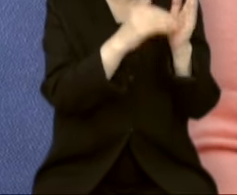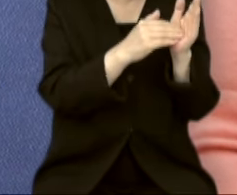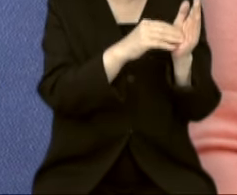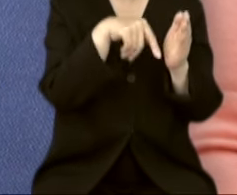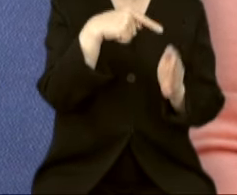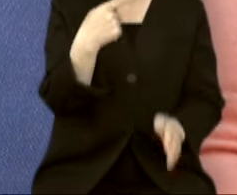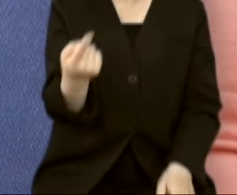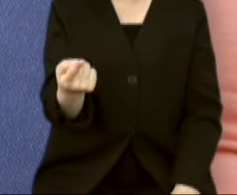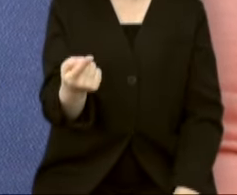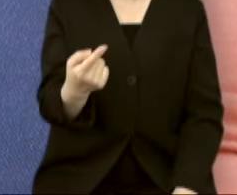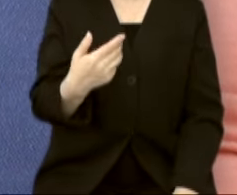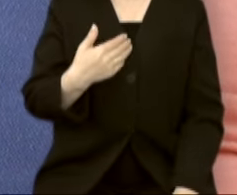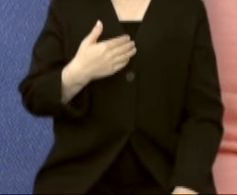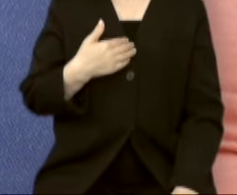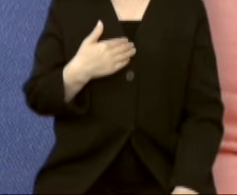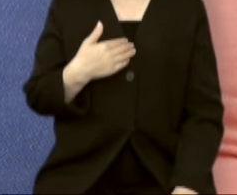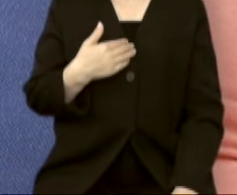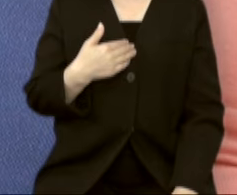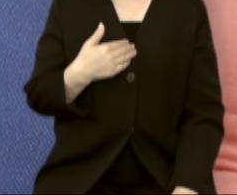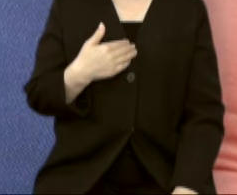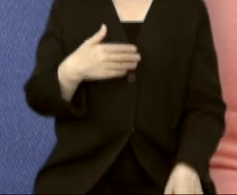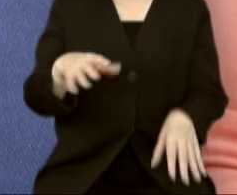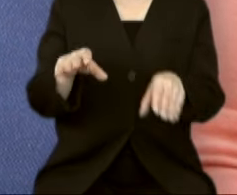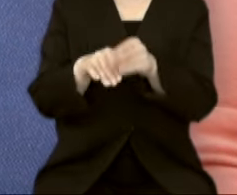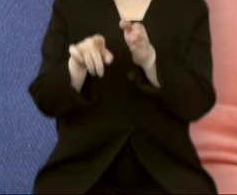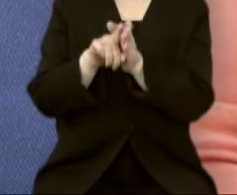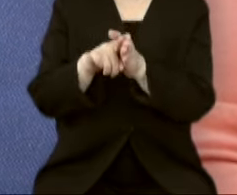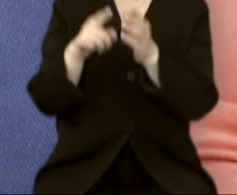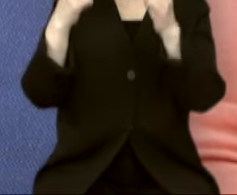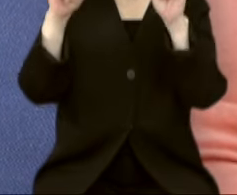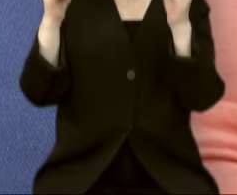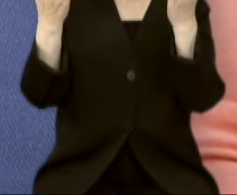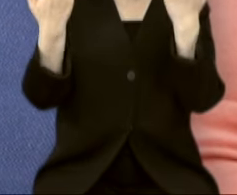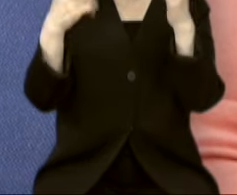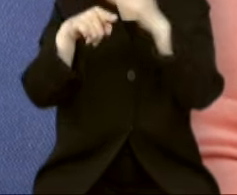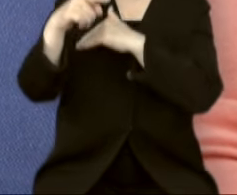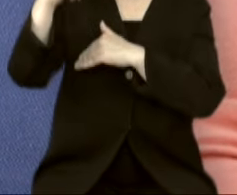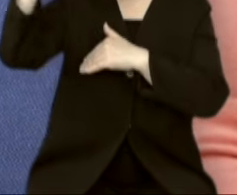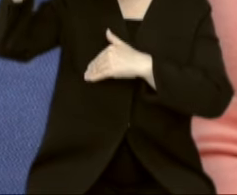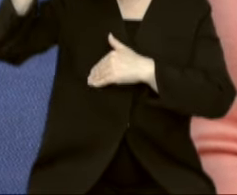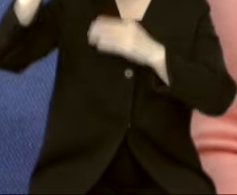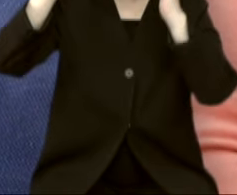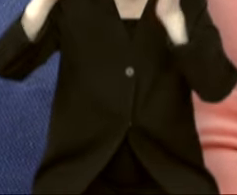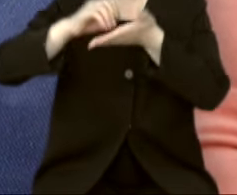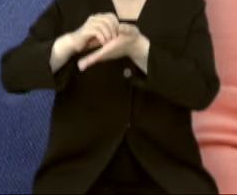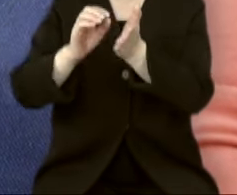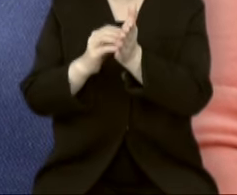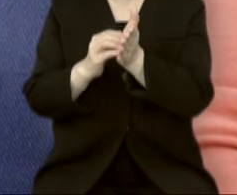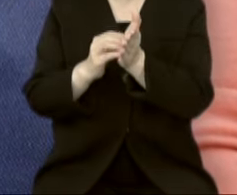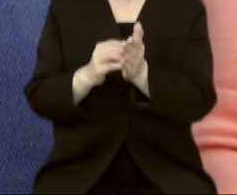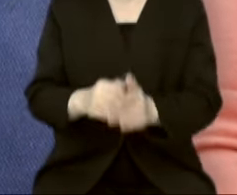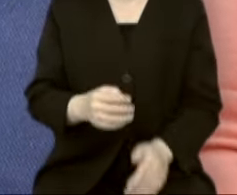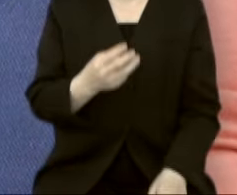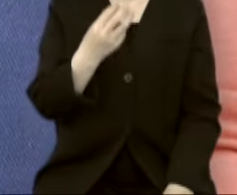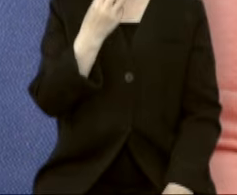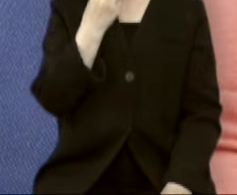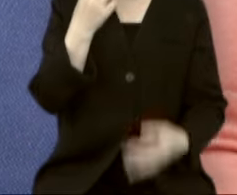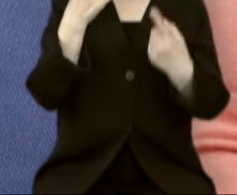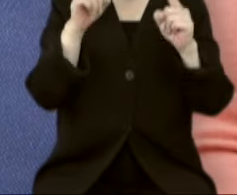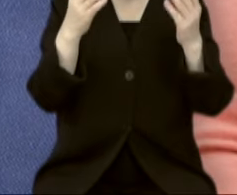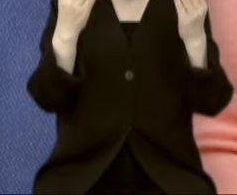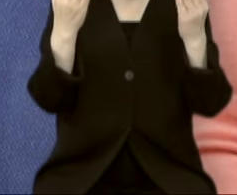다시 제가 정신에 와서 공부했지만 그 당시에 제가 서울대학교 한국어학당,